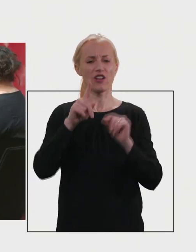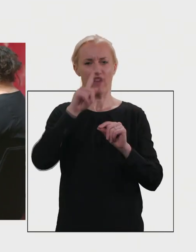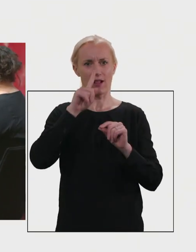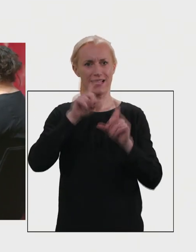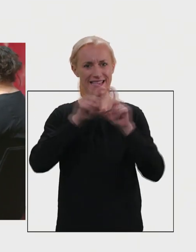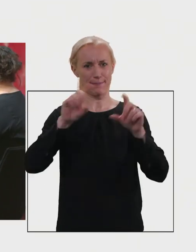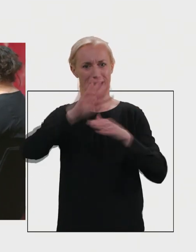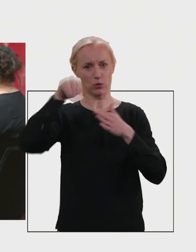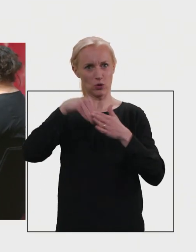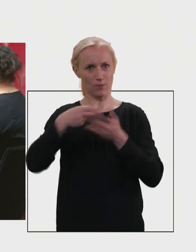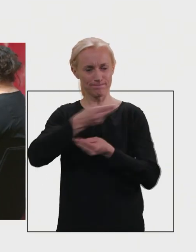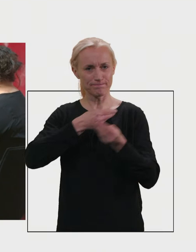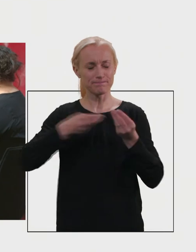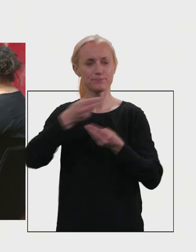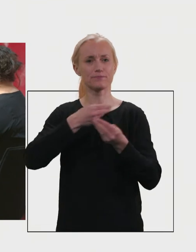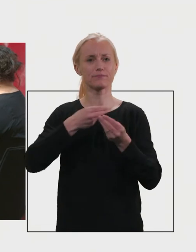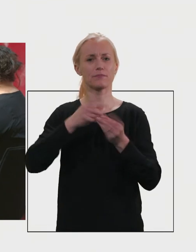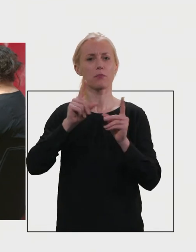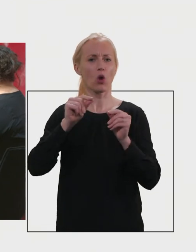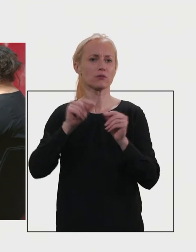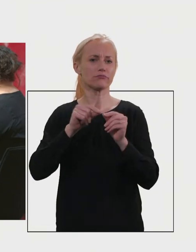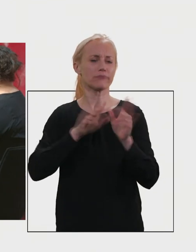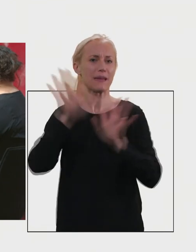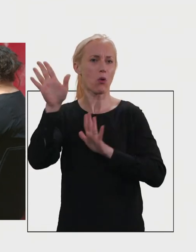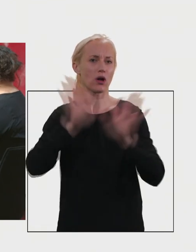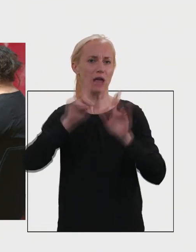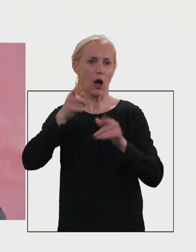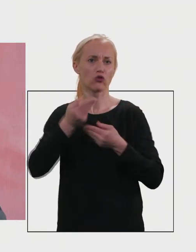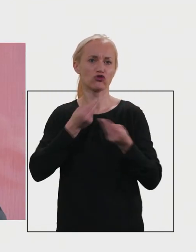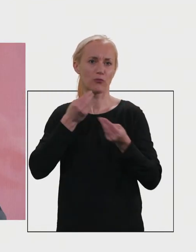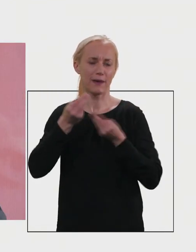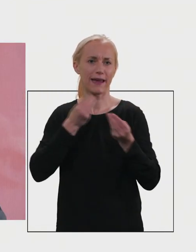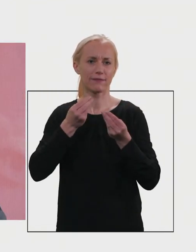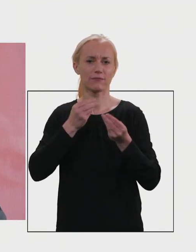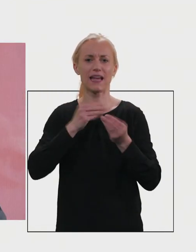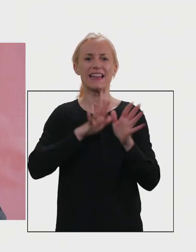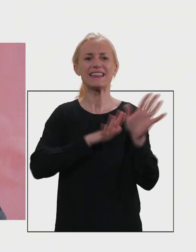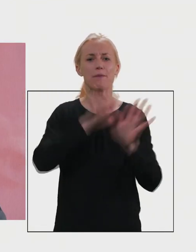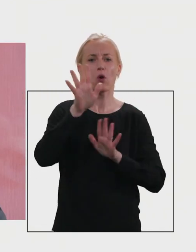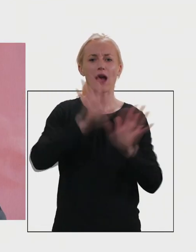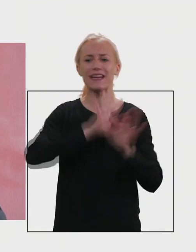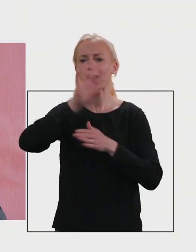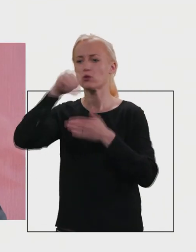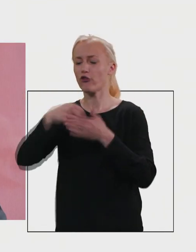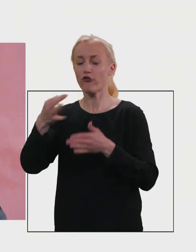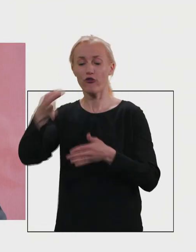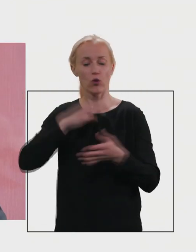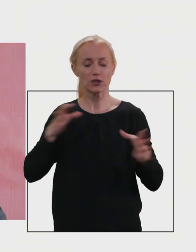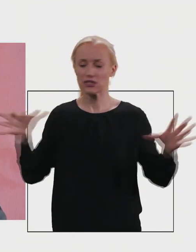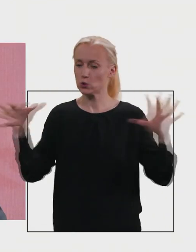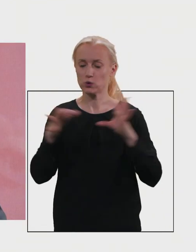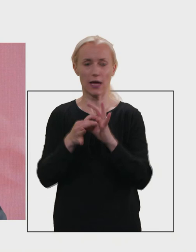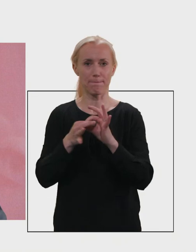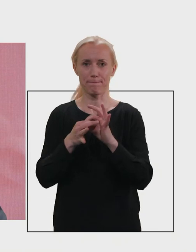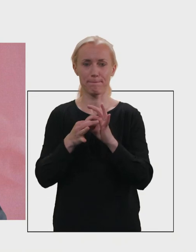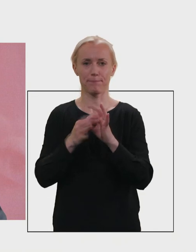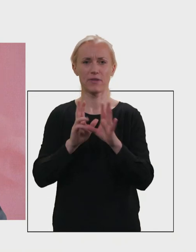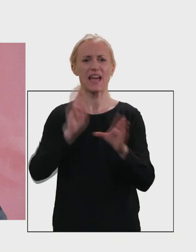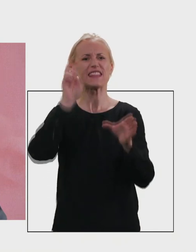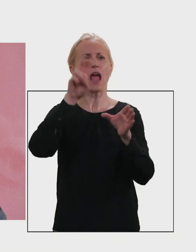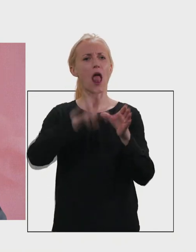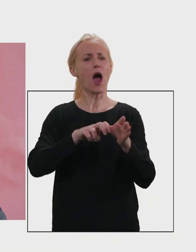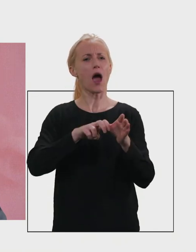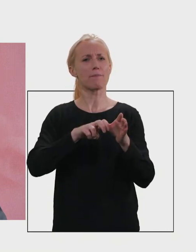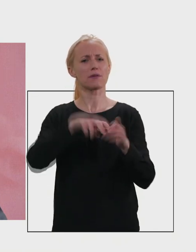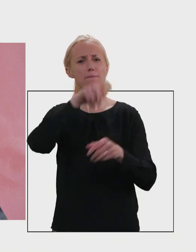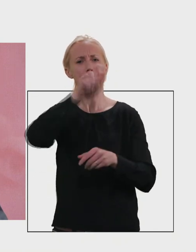reden, reden wir über Demokratie. Demokratie und Inklusion gehören für mich zusammen. Die Teilhabe von Menschen in ihrer